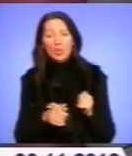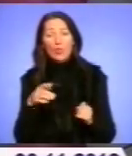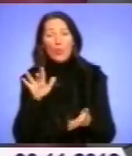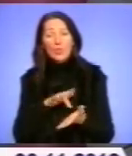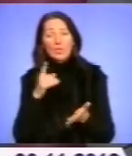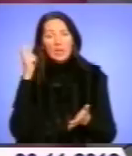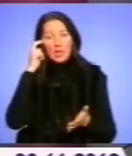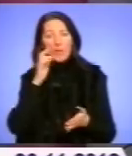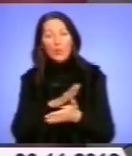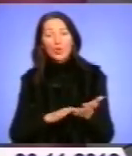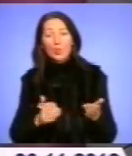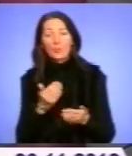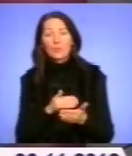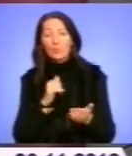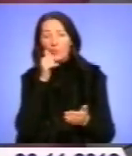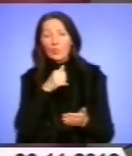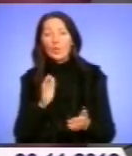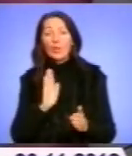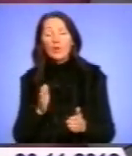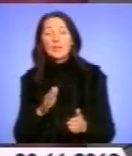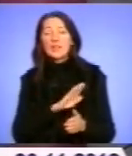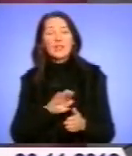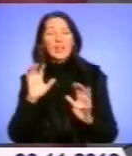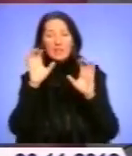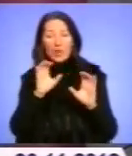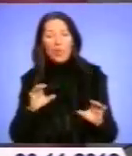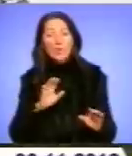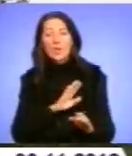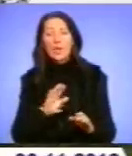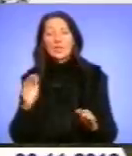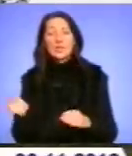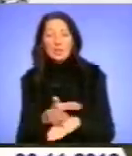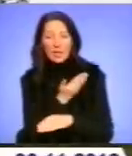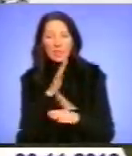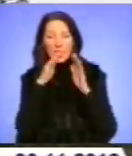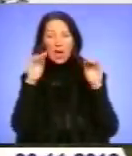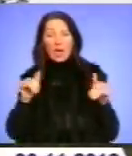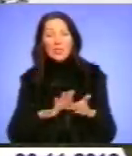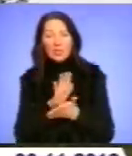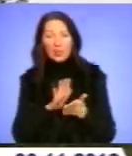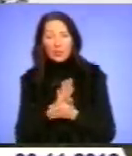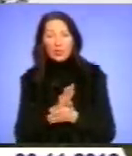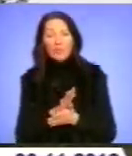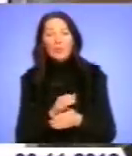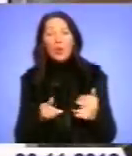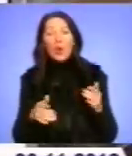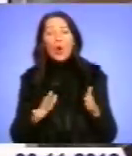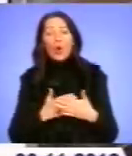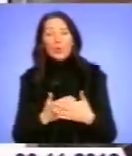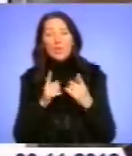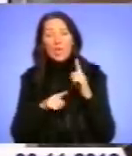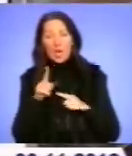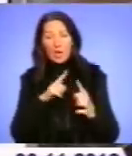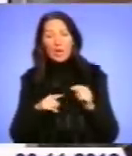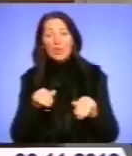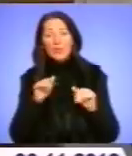останнього року відбувається незаконне, ніяк не регульоване знесення газетних кіосків. У громадській раді при Держкомтелерадіо також вирішили допомогти людям